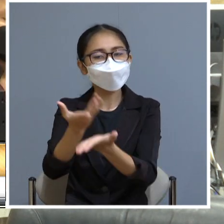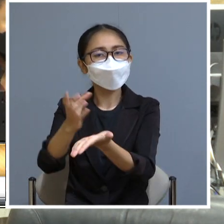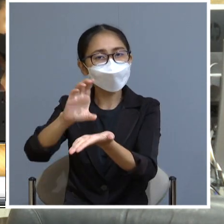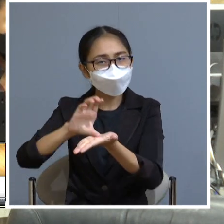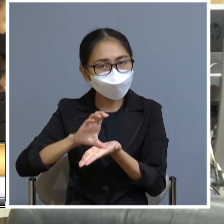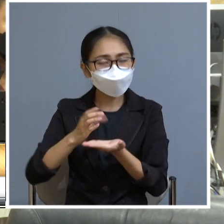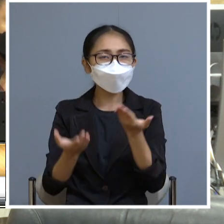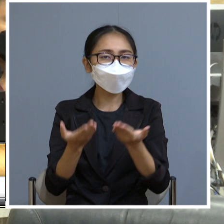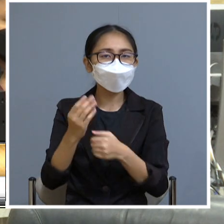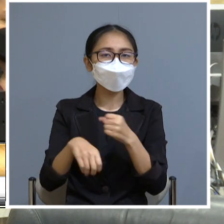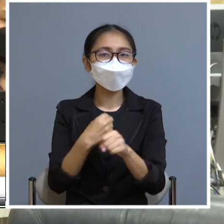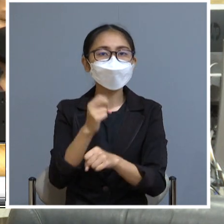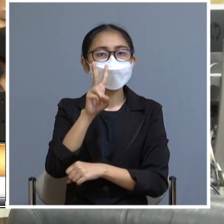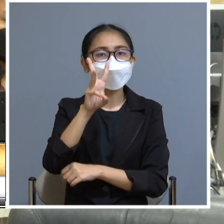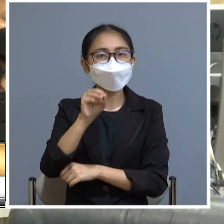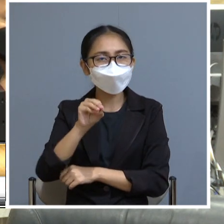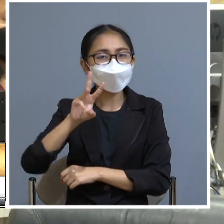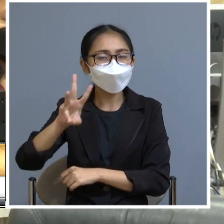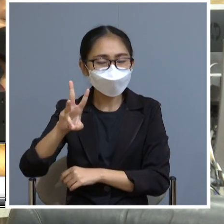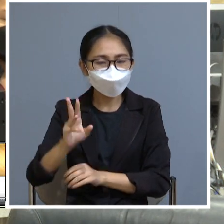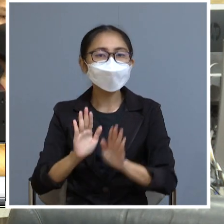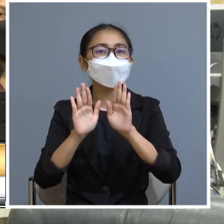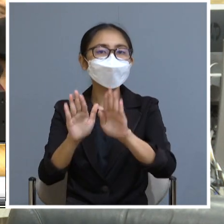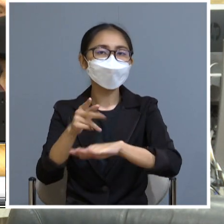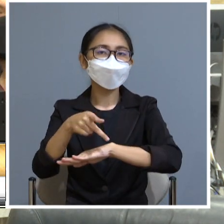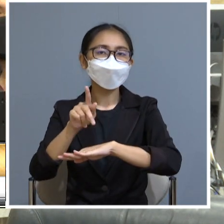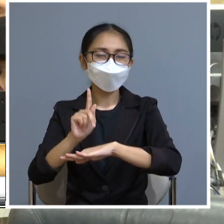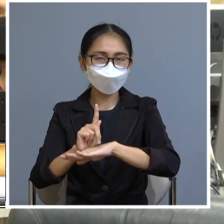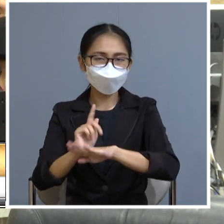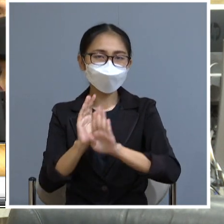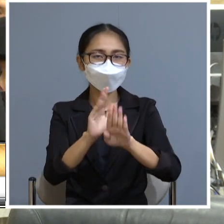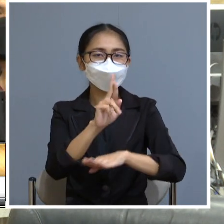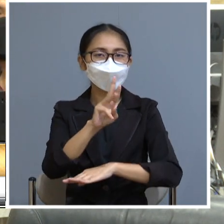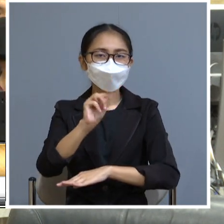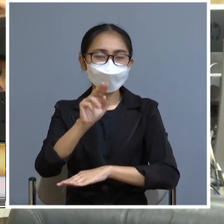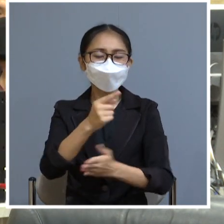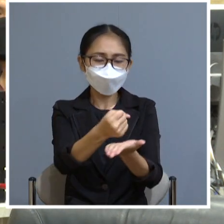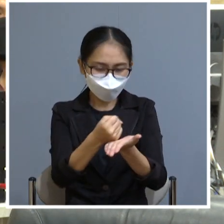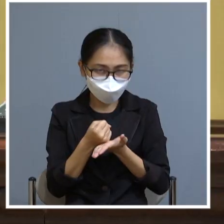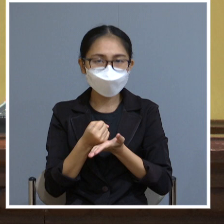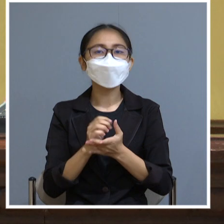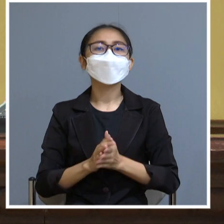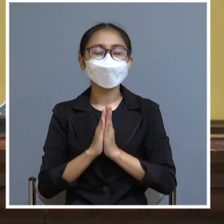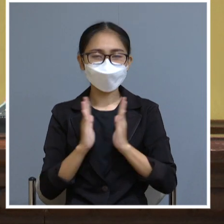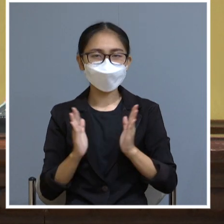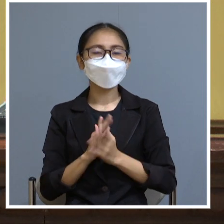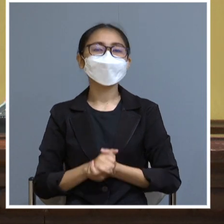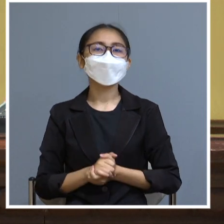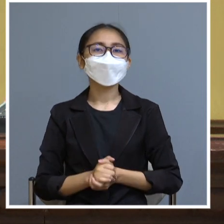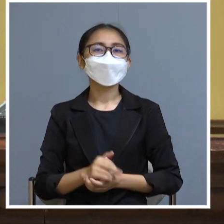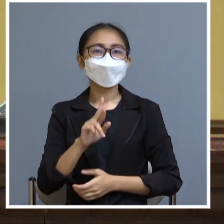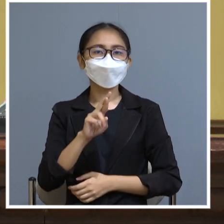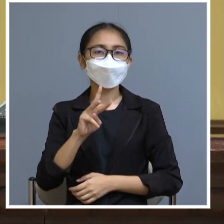ประมาณปี 2,566 ก็ดีอย่นั้ก็ฝากท่บาทานถึงท่รอมมัตี ช่วยดวยครับเช่น่ประทาน